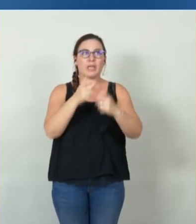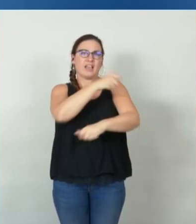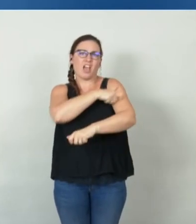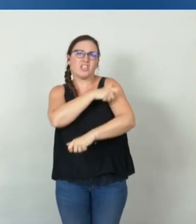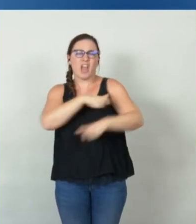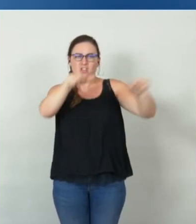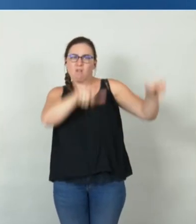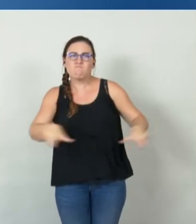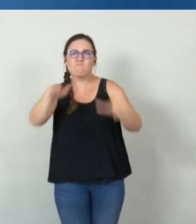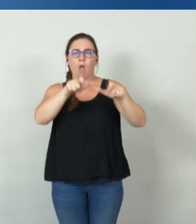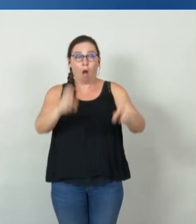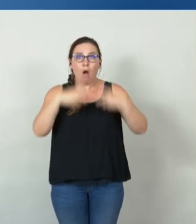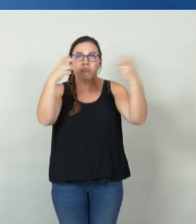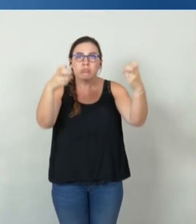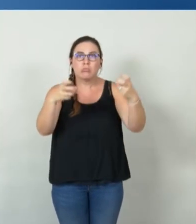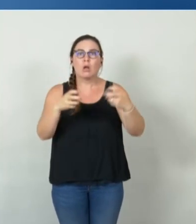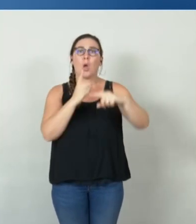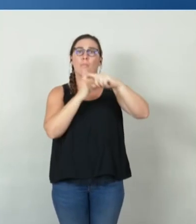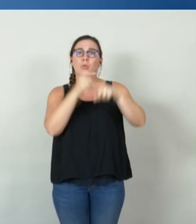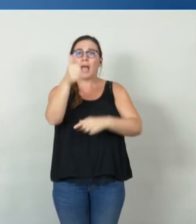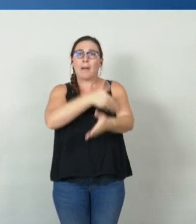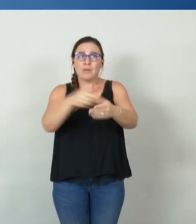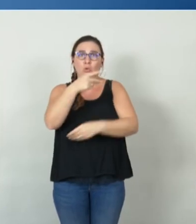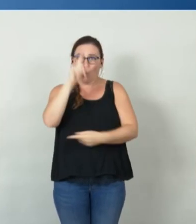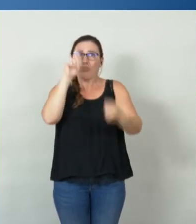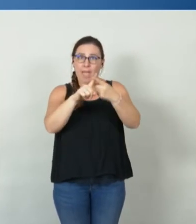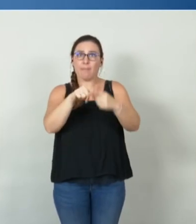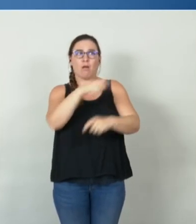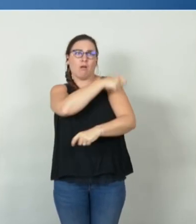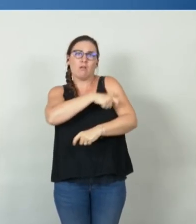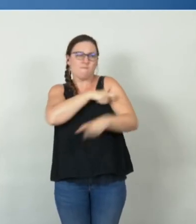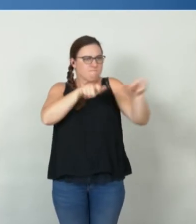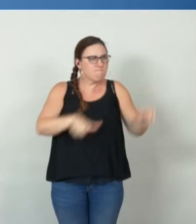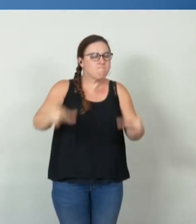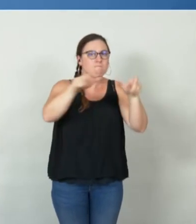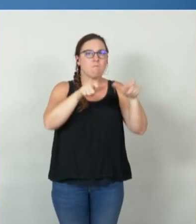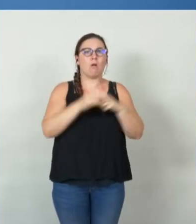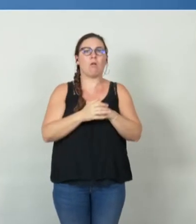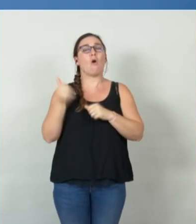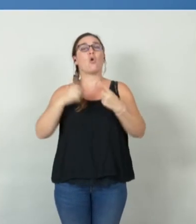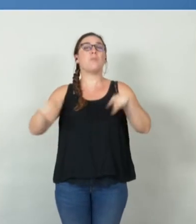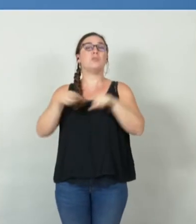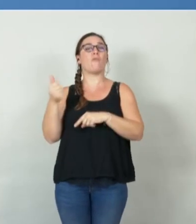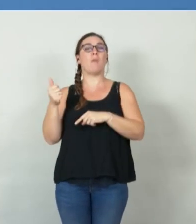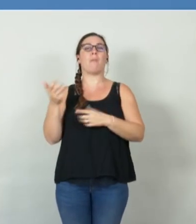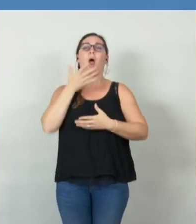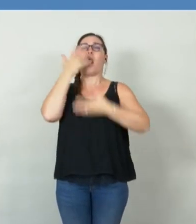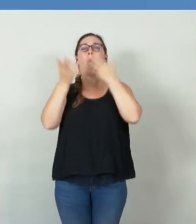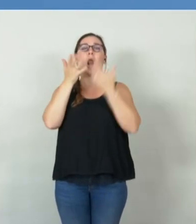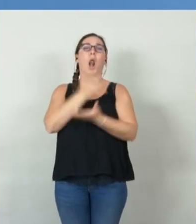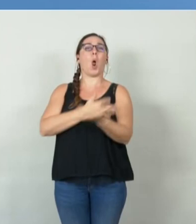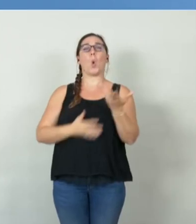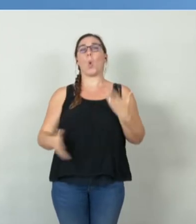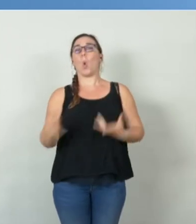par exemple plus un million d'euros rien que ça et en commission vous avez tenté de noyer le poisson en expliquant que c'est